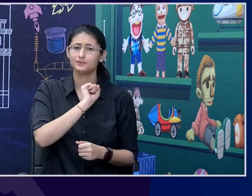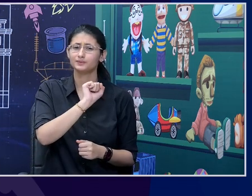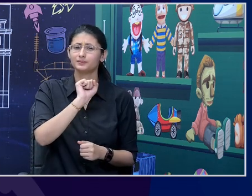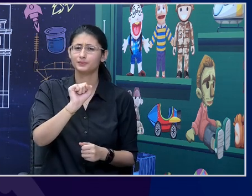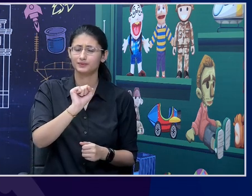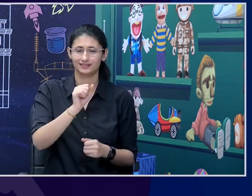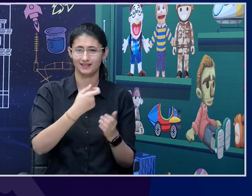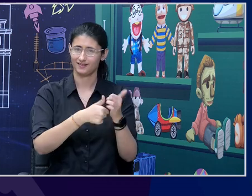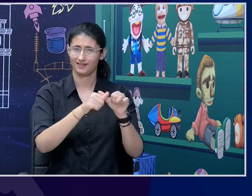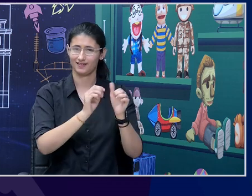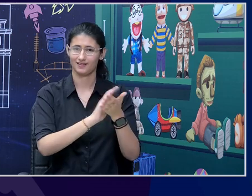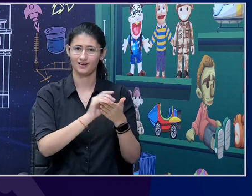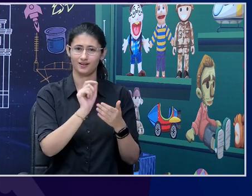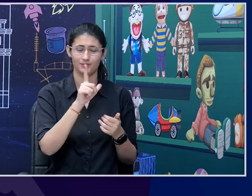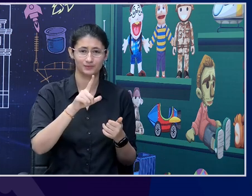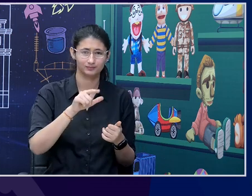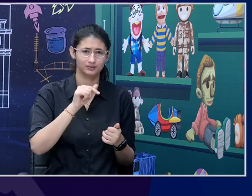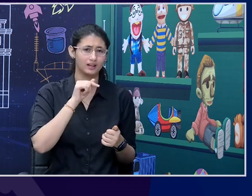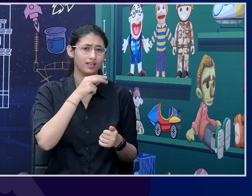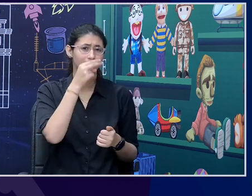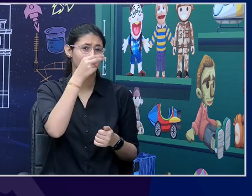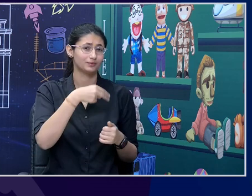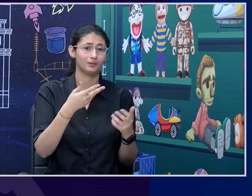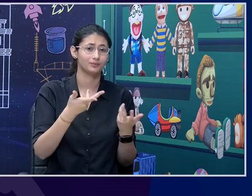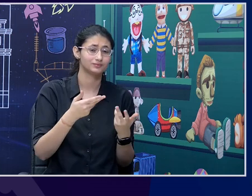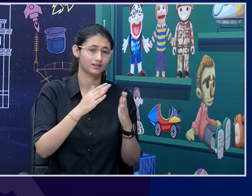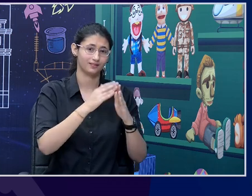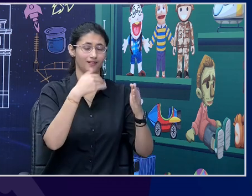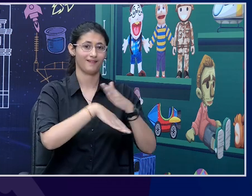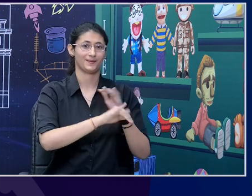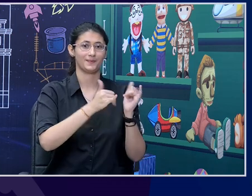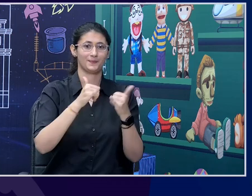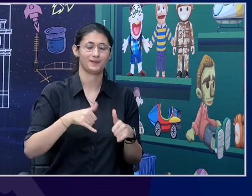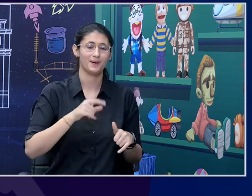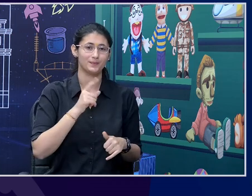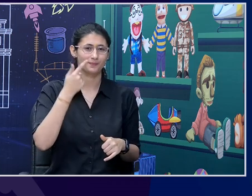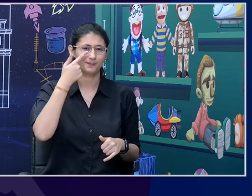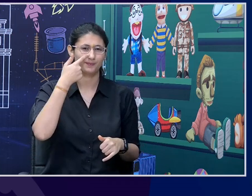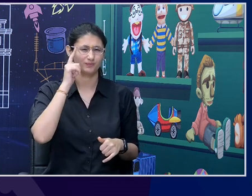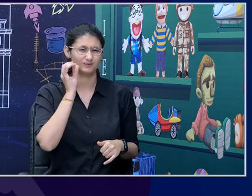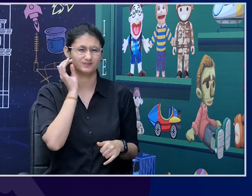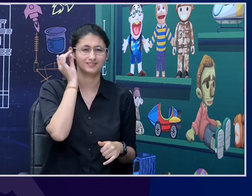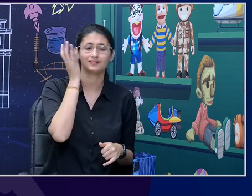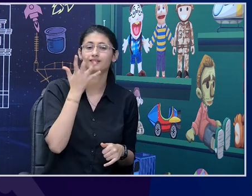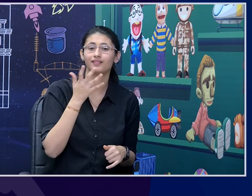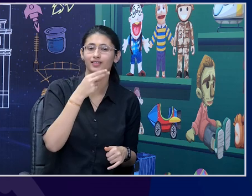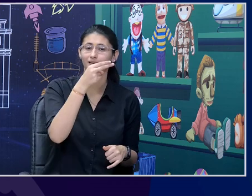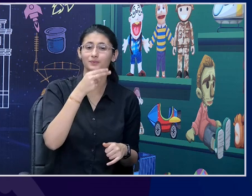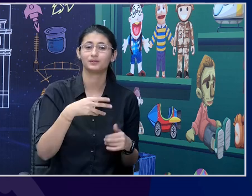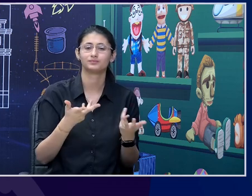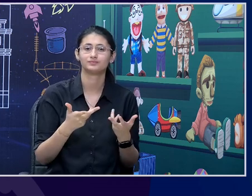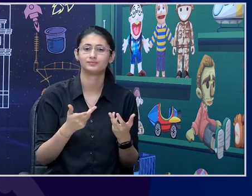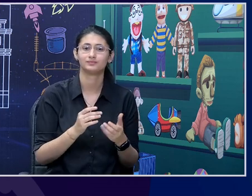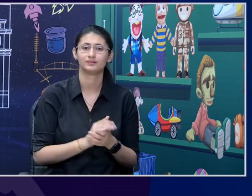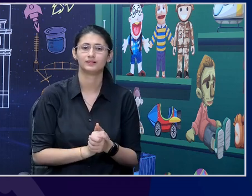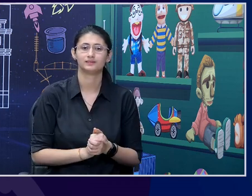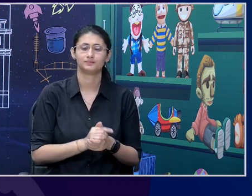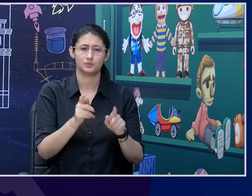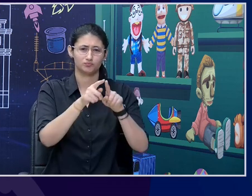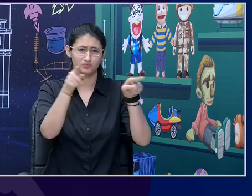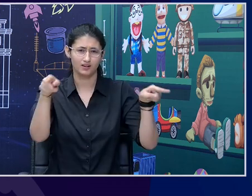यही खेल खेलो चारों बोर्ड बिल्कुल बताया सांप सीधी बताया आपने और